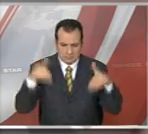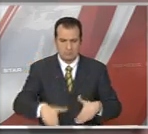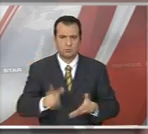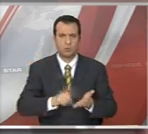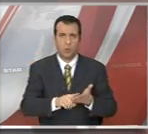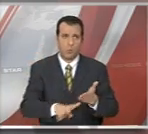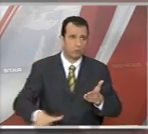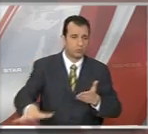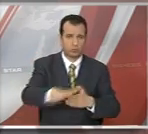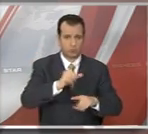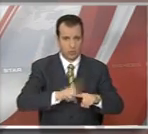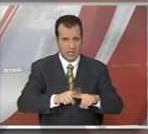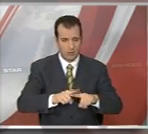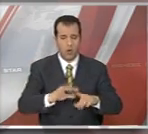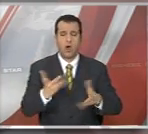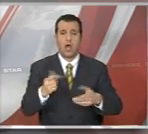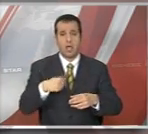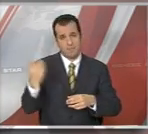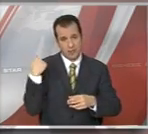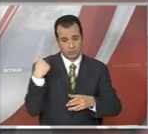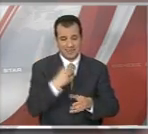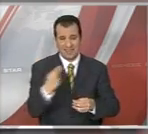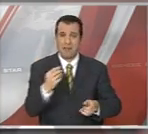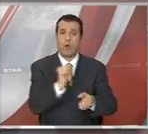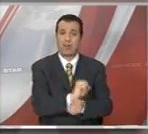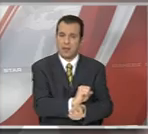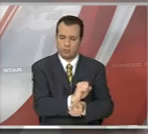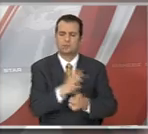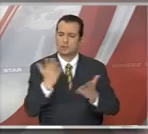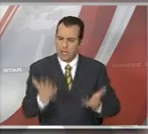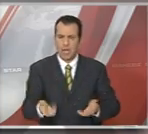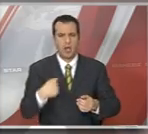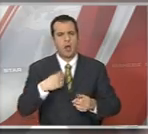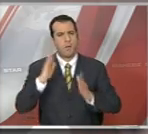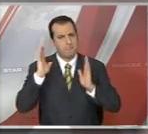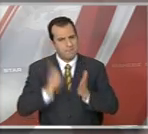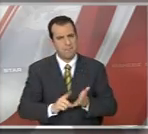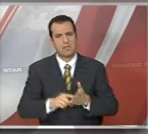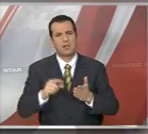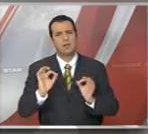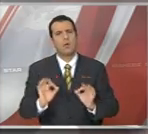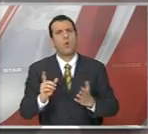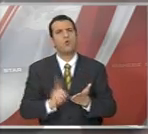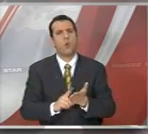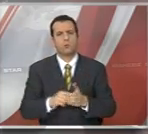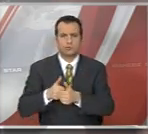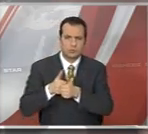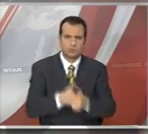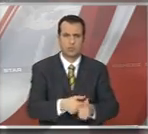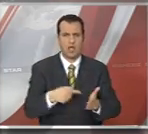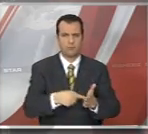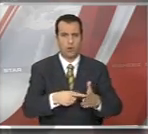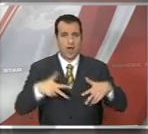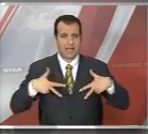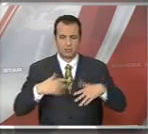αλλά αφού μου λέτε για τον κορυδαλλό ή το σωφρονιστικό σύστημα ας αρχίσουμε από εκεί πρέπει να εφαρμόζονται οι νόμοι πρέπει να είναι άτεγκτο το